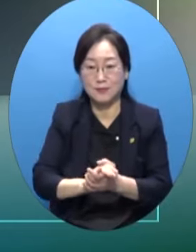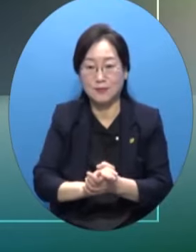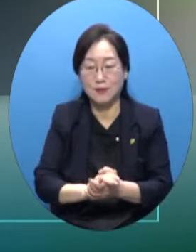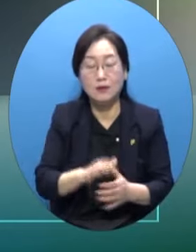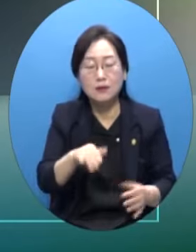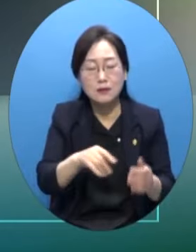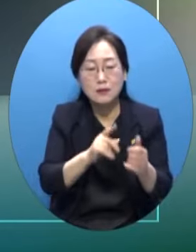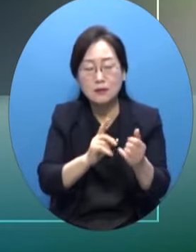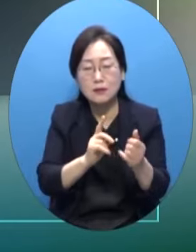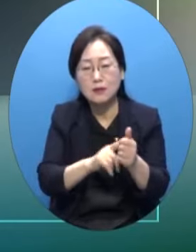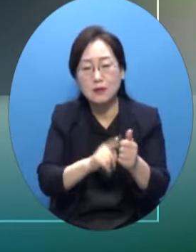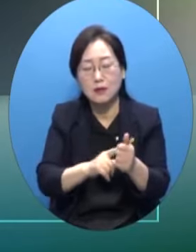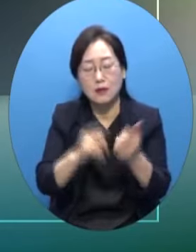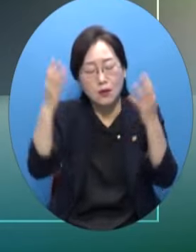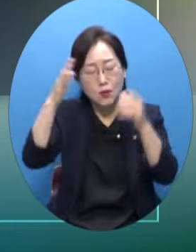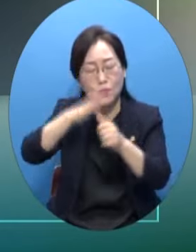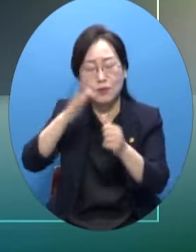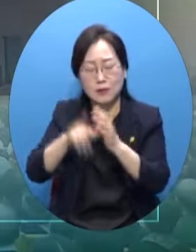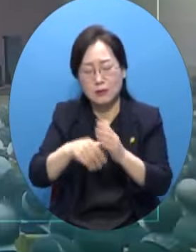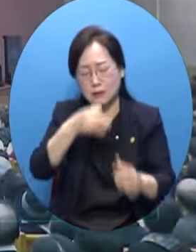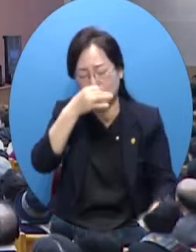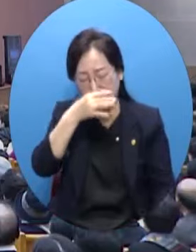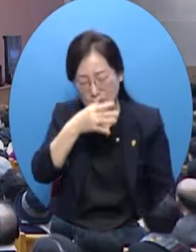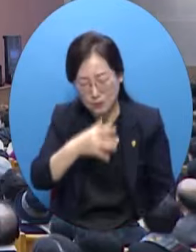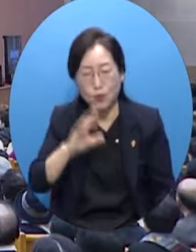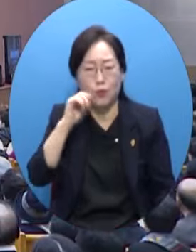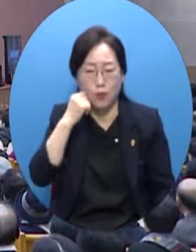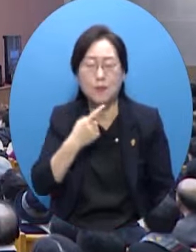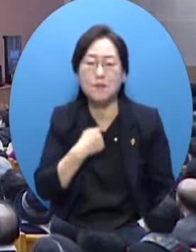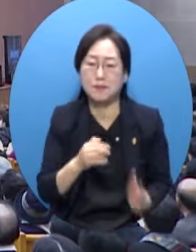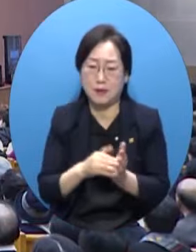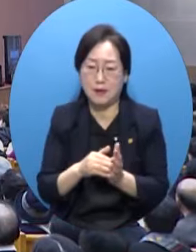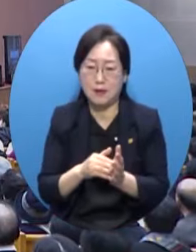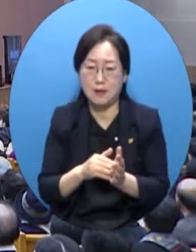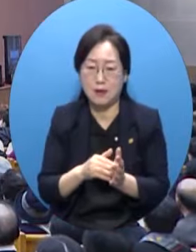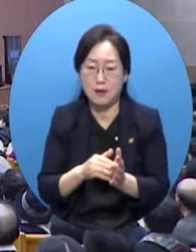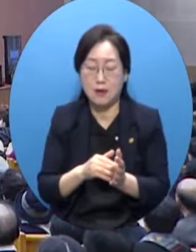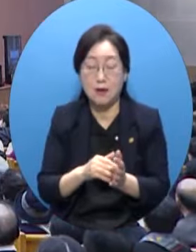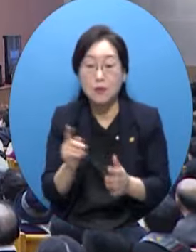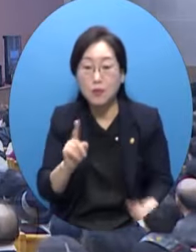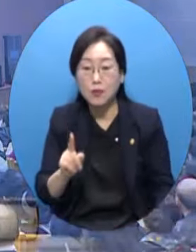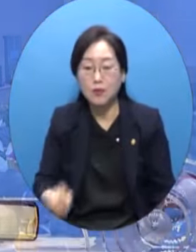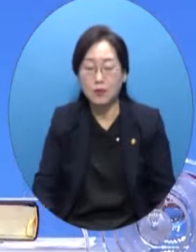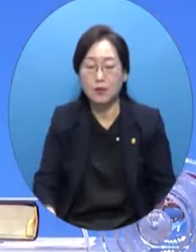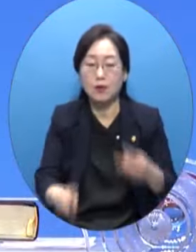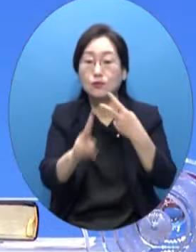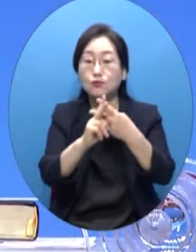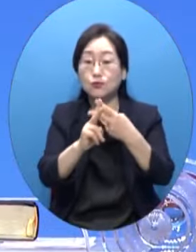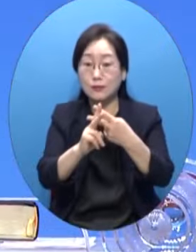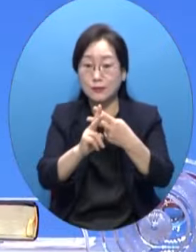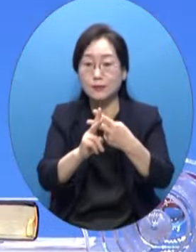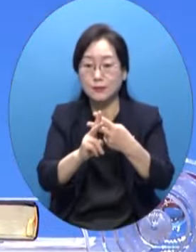어려운 순간들을 그는 보내야만 했습니다. 가장 큰 역경을 겪은 것은 그가 중학교 2학년